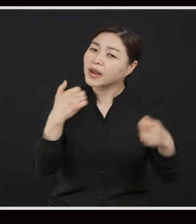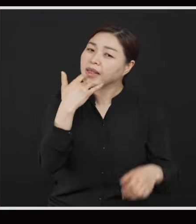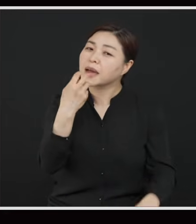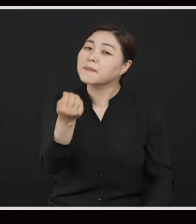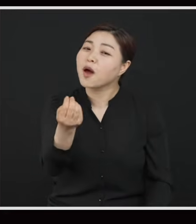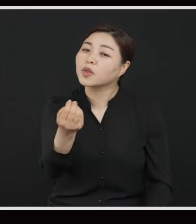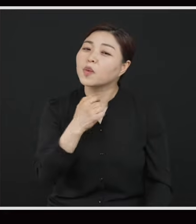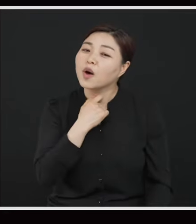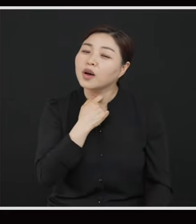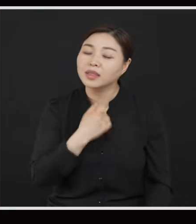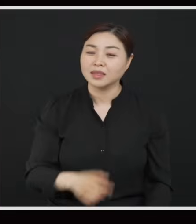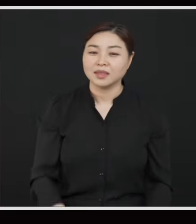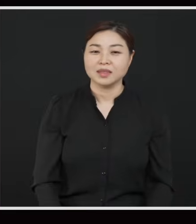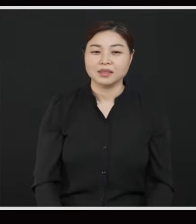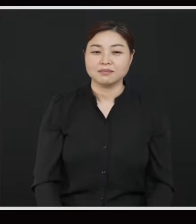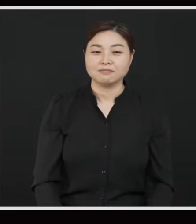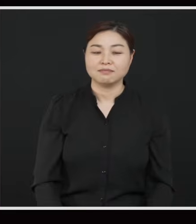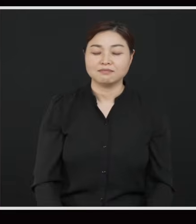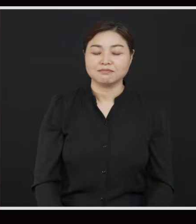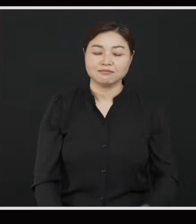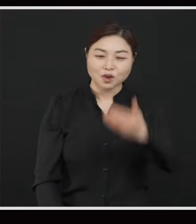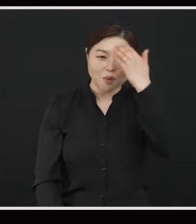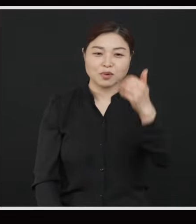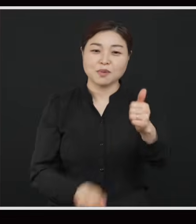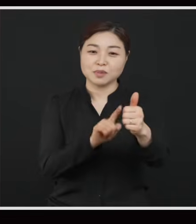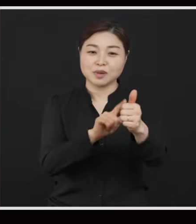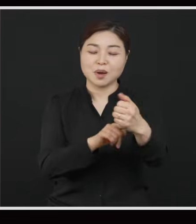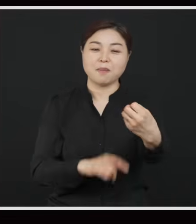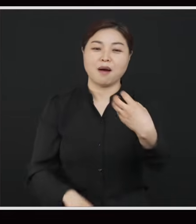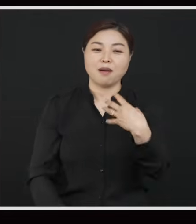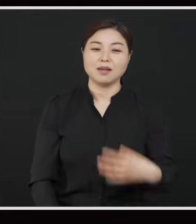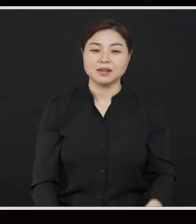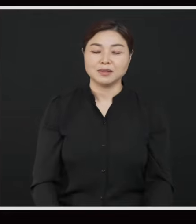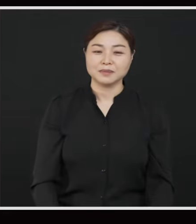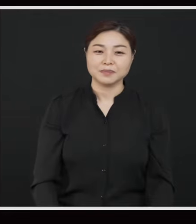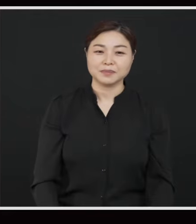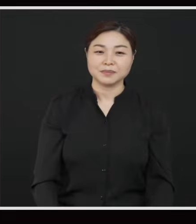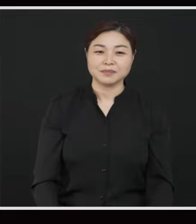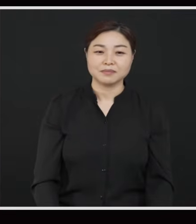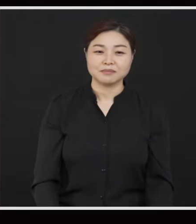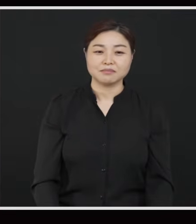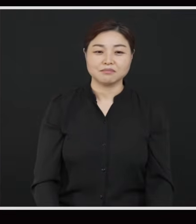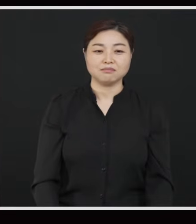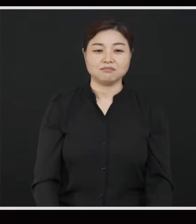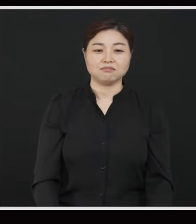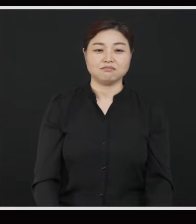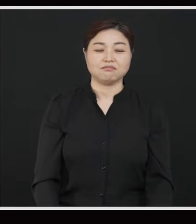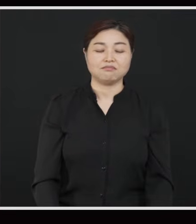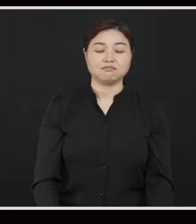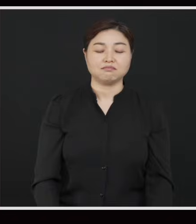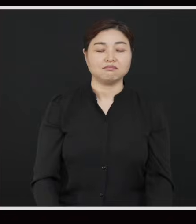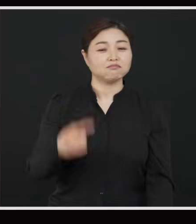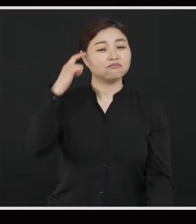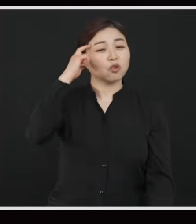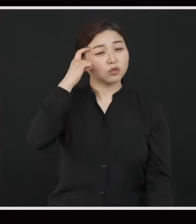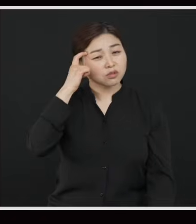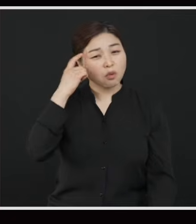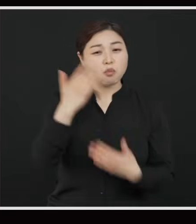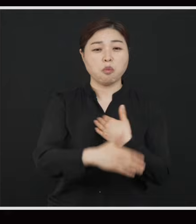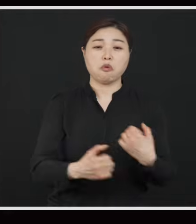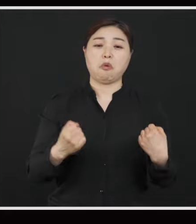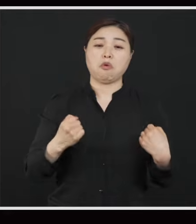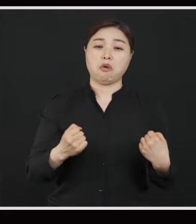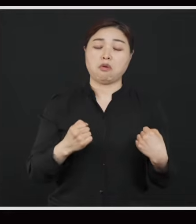본인은 얼마나 살고 싶어요? 그랬더니 이 젊은 청년이 기자한테 아니